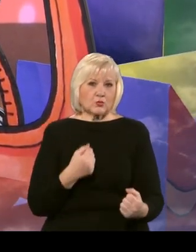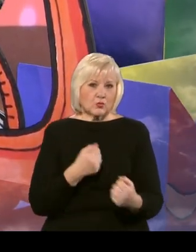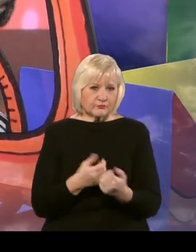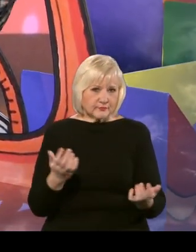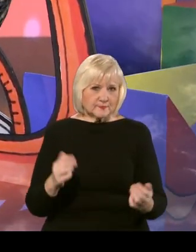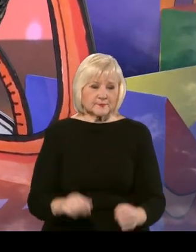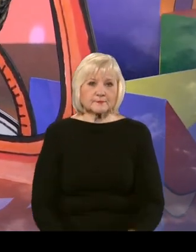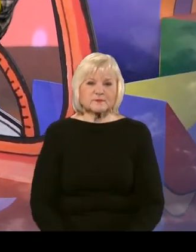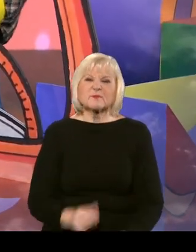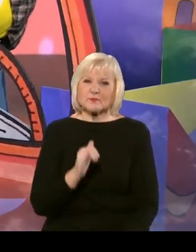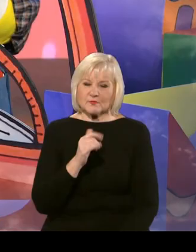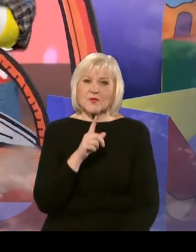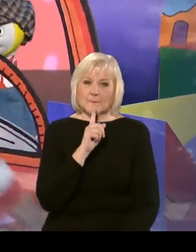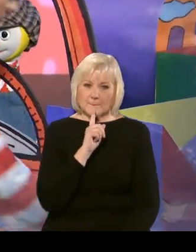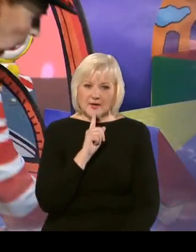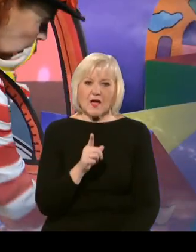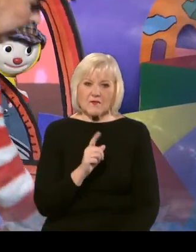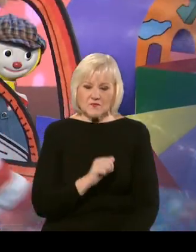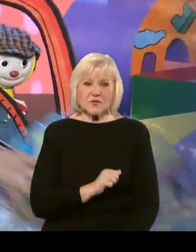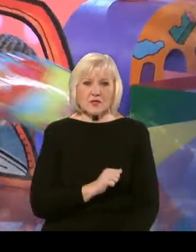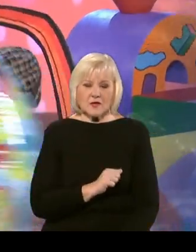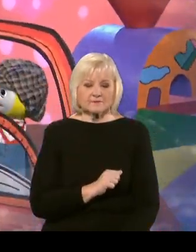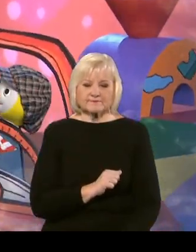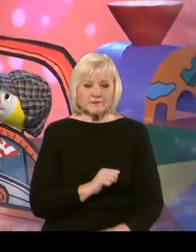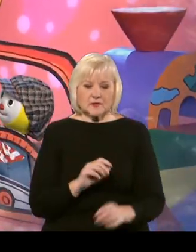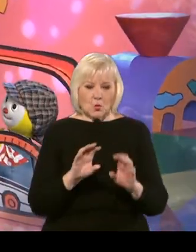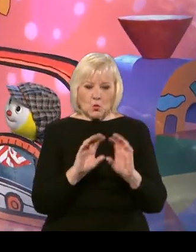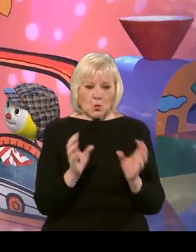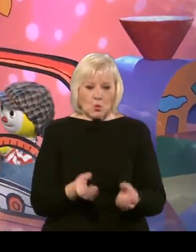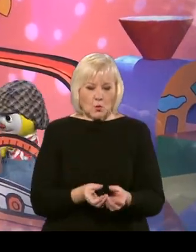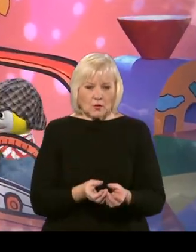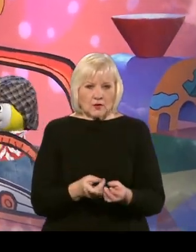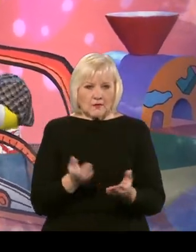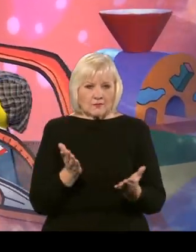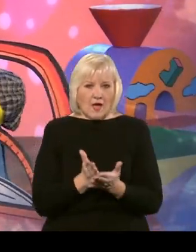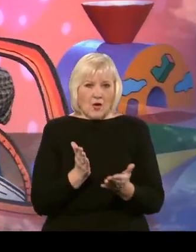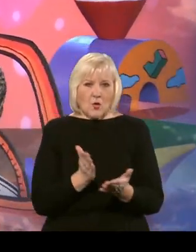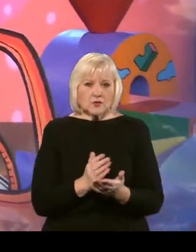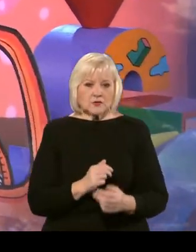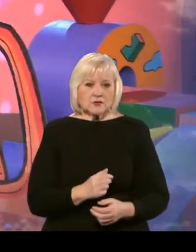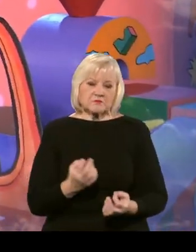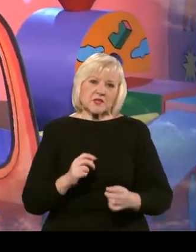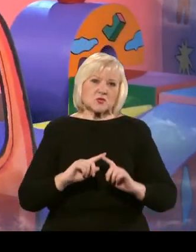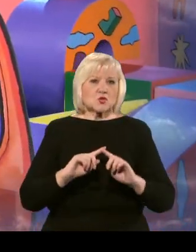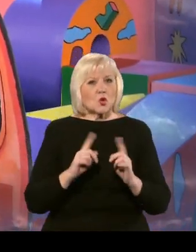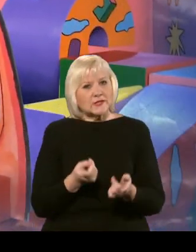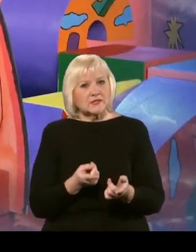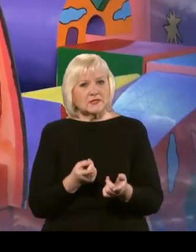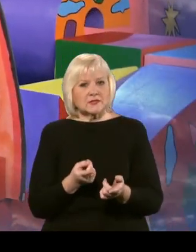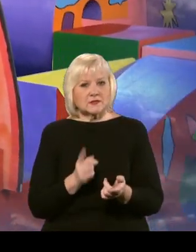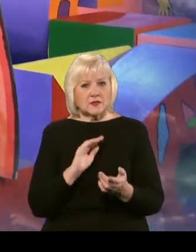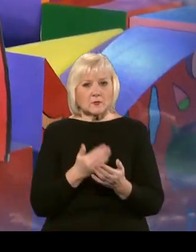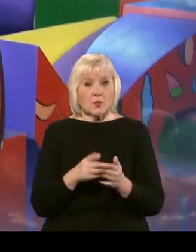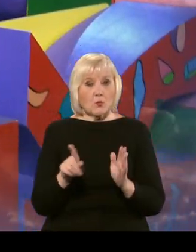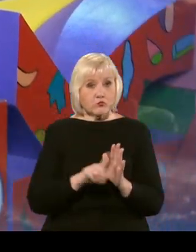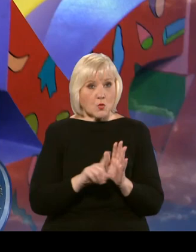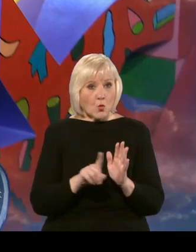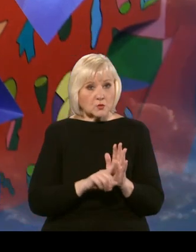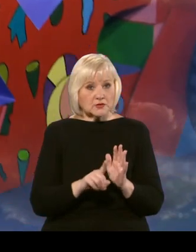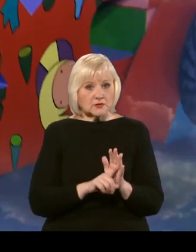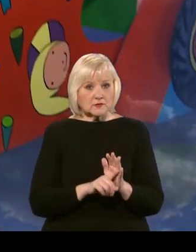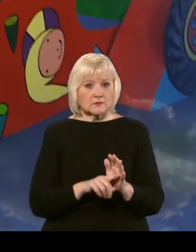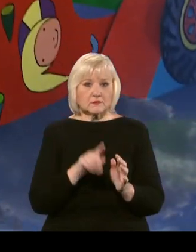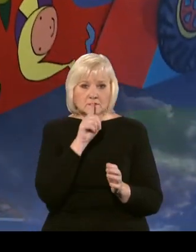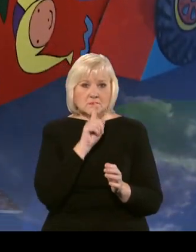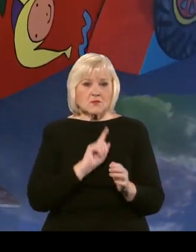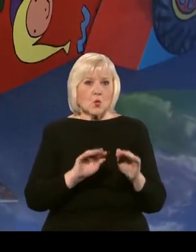bumbát. Máte pravdu, panáčku, tak kruh to také nebude. Ne, to ne. Tak co bych tu ještě měla kulatého? Tak třeba budík. Je